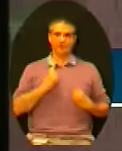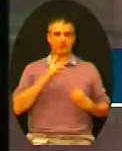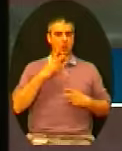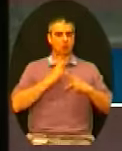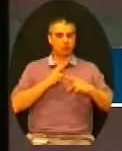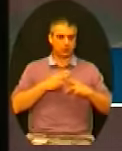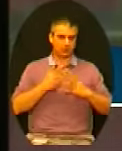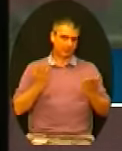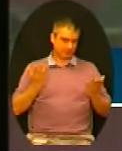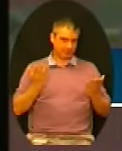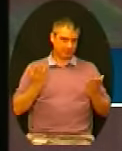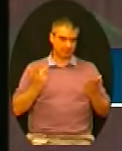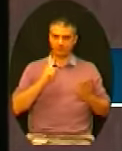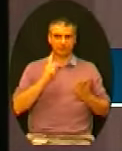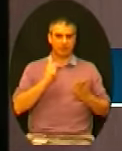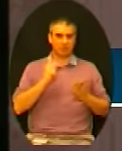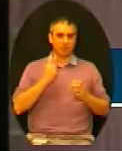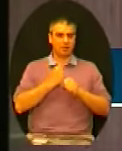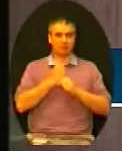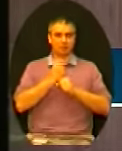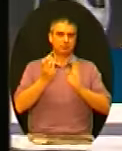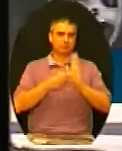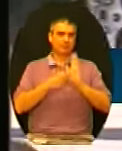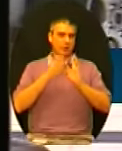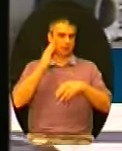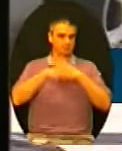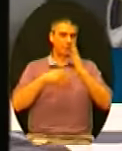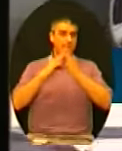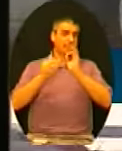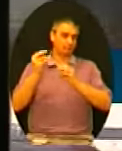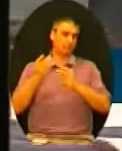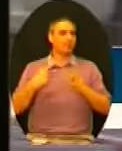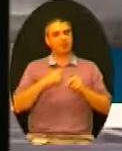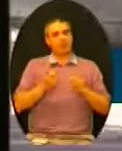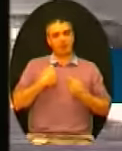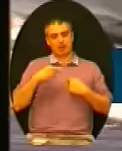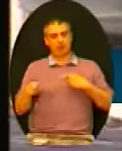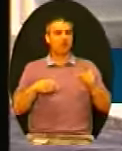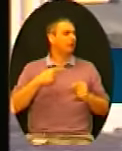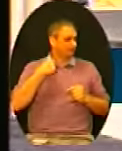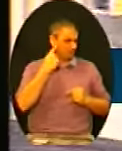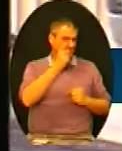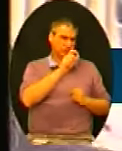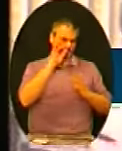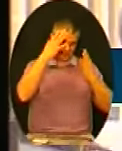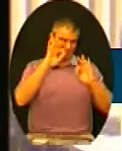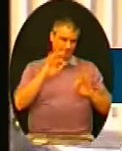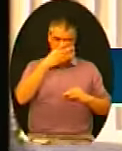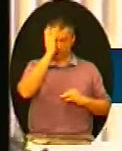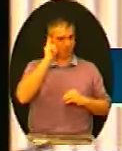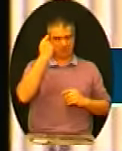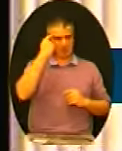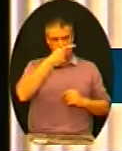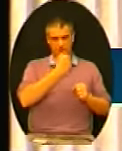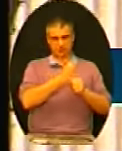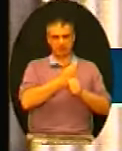להיות נודניק, כדומה, ולא ללכת לעשות כל מיני תביעות למערכת המשפט שיקלו עליי פה. נראה לי שהוא איש על כבוד, אהוד אולמרט, לא